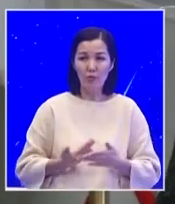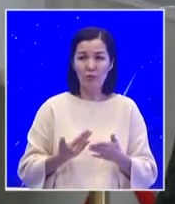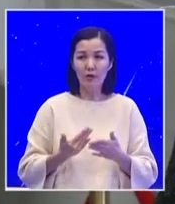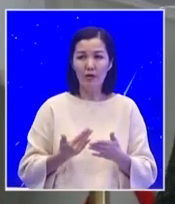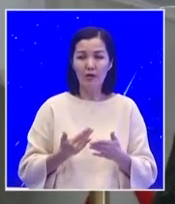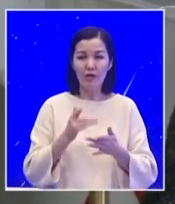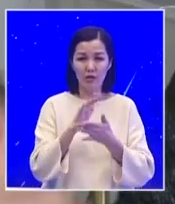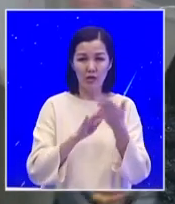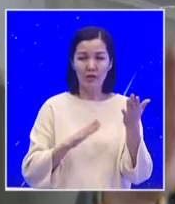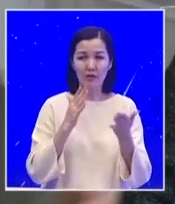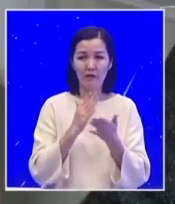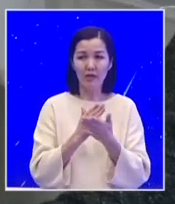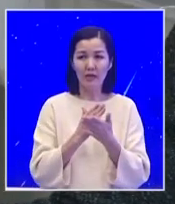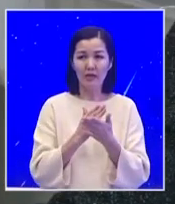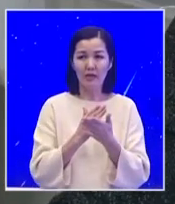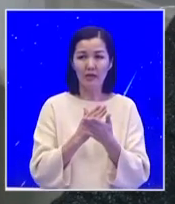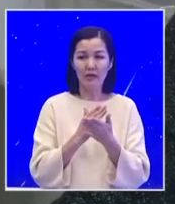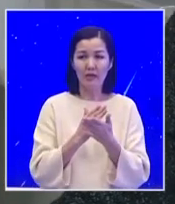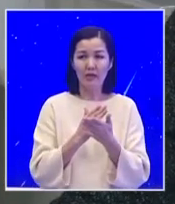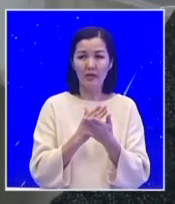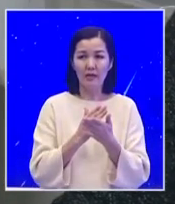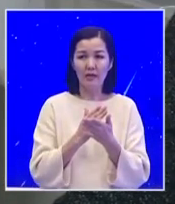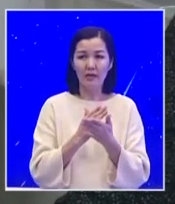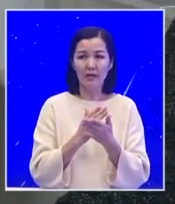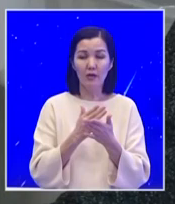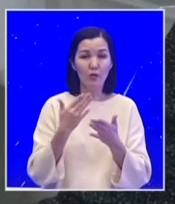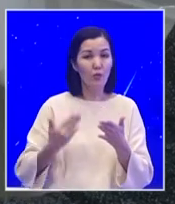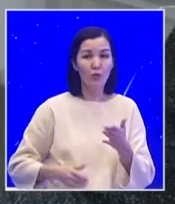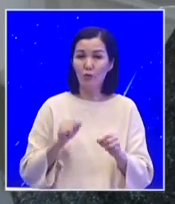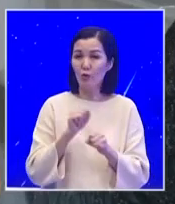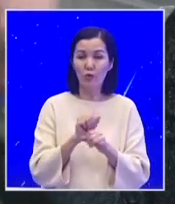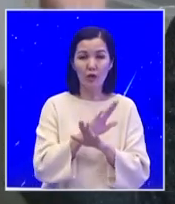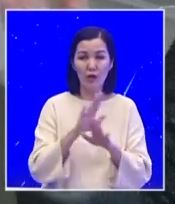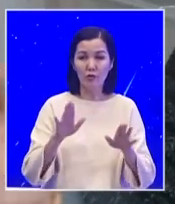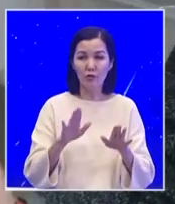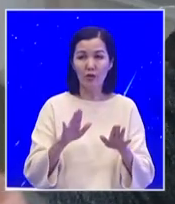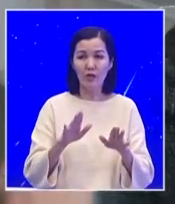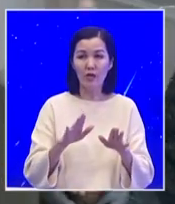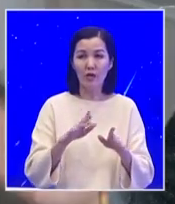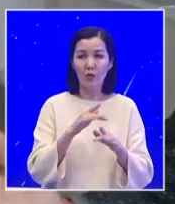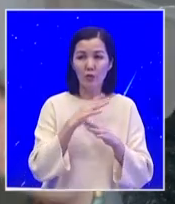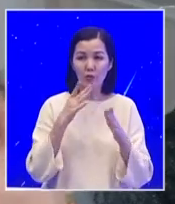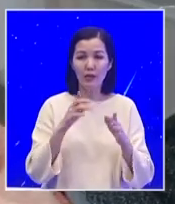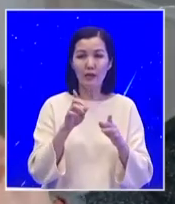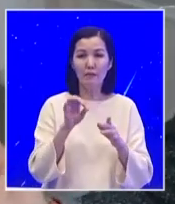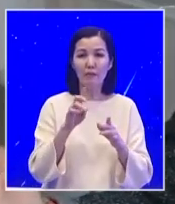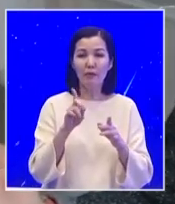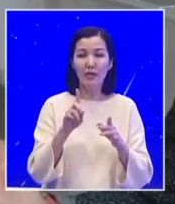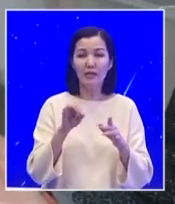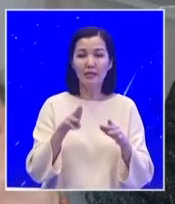келе жатыр. Ар жағында өмір тоқтапқан жоқ, бірақ бізде талай Бекзаттай